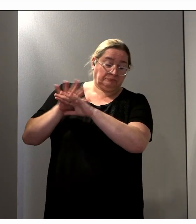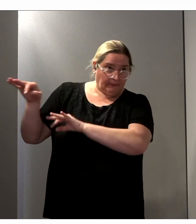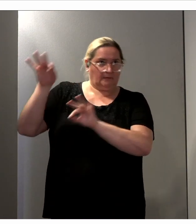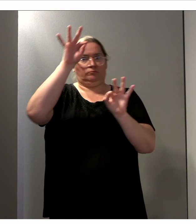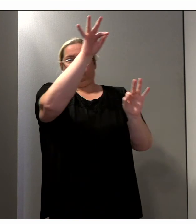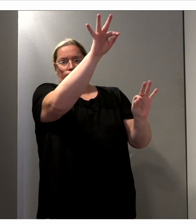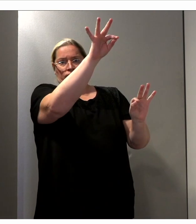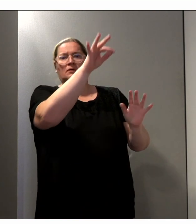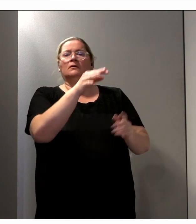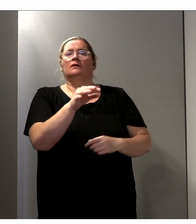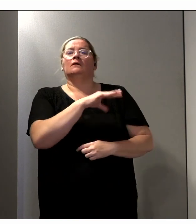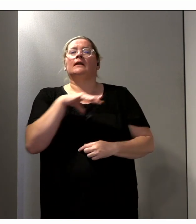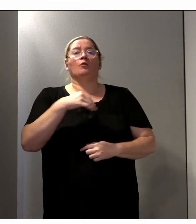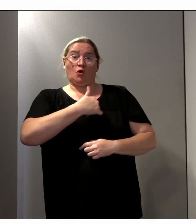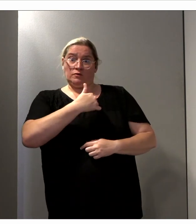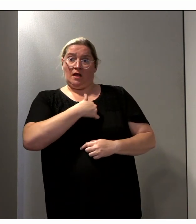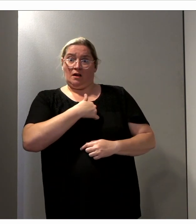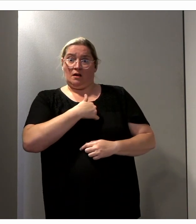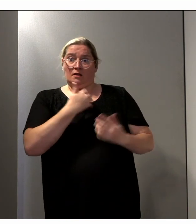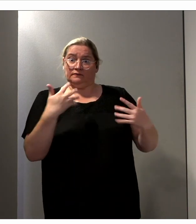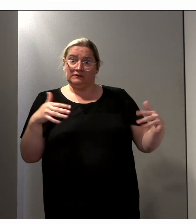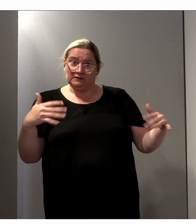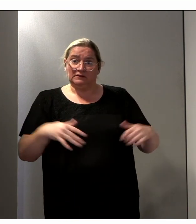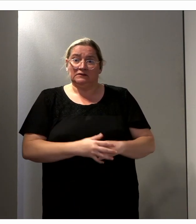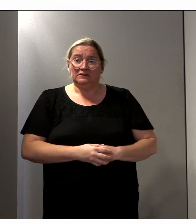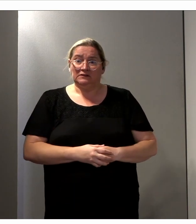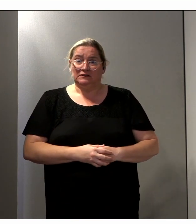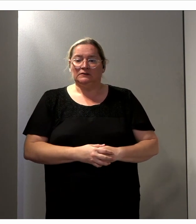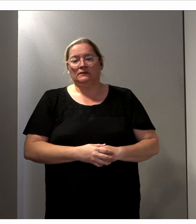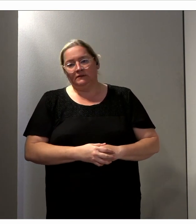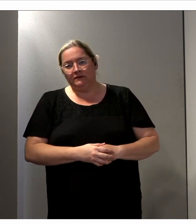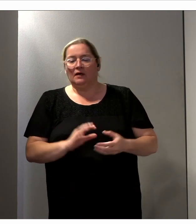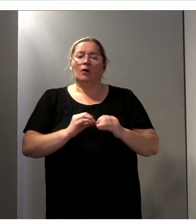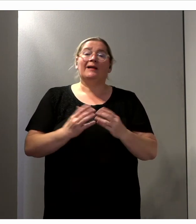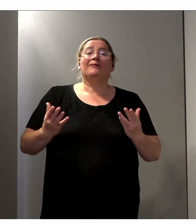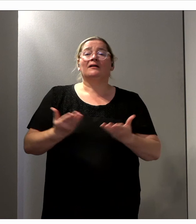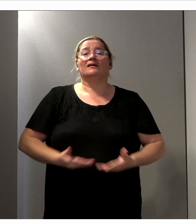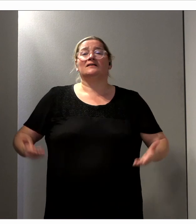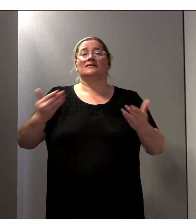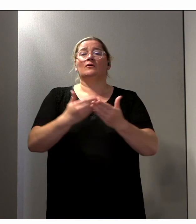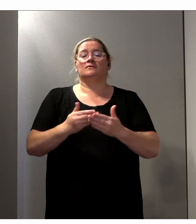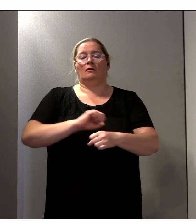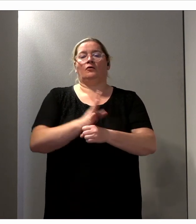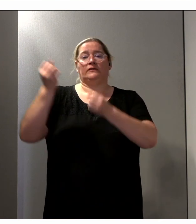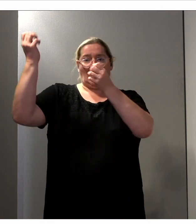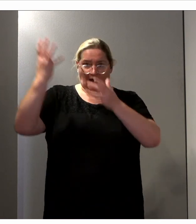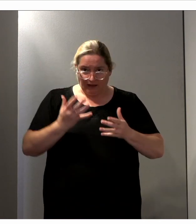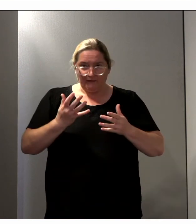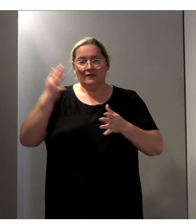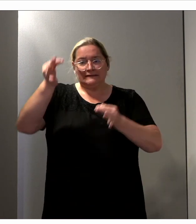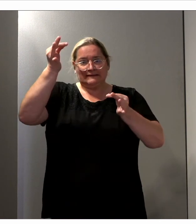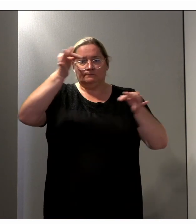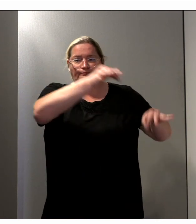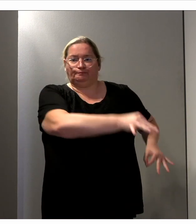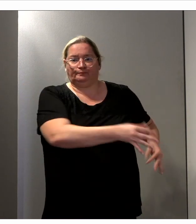à Sophie Cluzel il y a 1 an. Et malheureusement, ça a été stoppé un petit peu avec le Covid. Mais j'espère que Madame Cluzel va reprendre contact avec